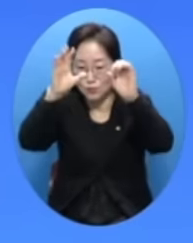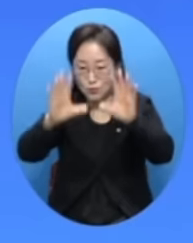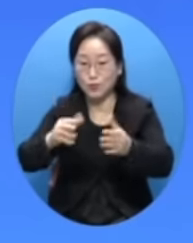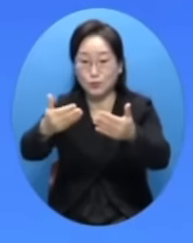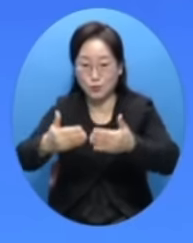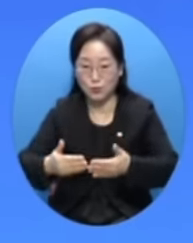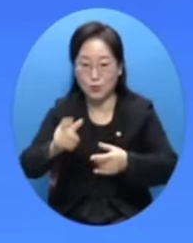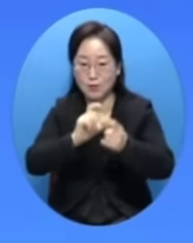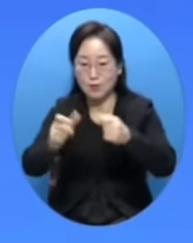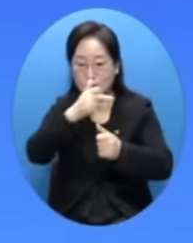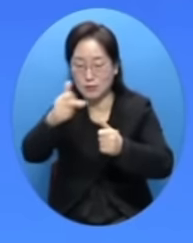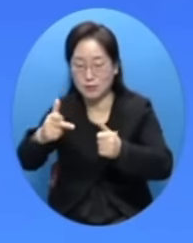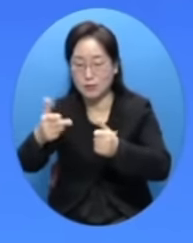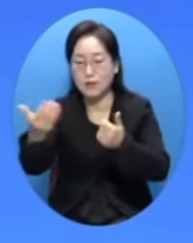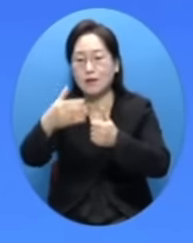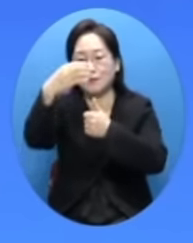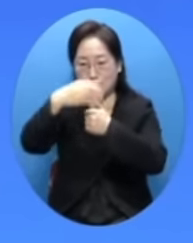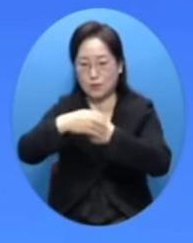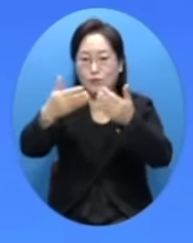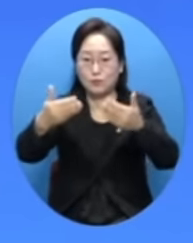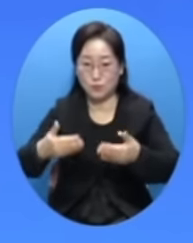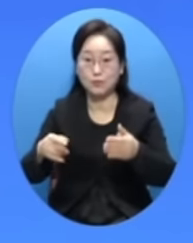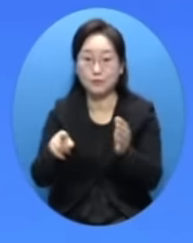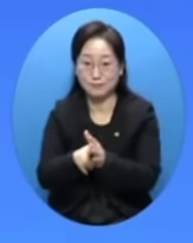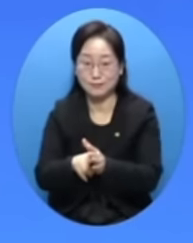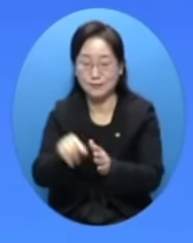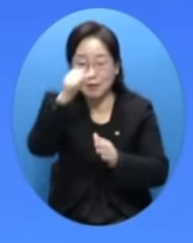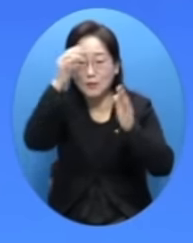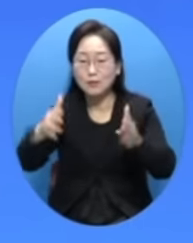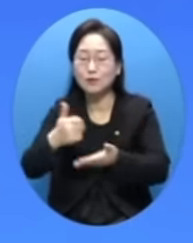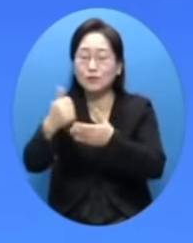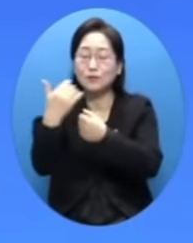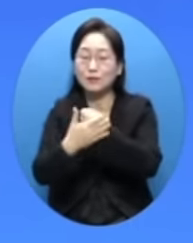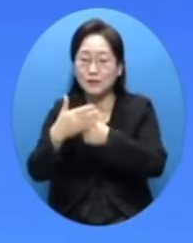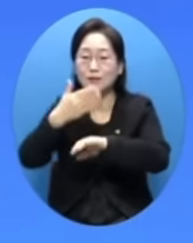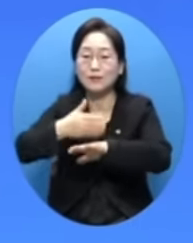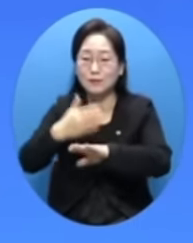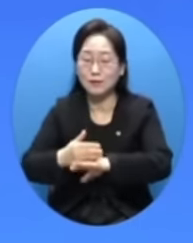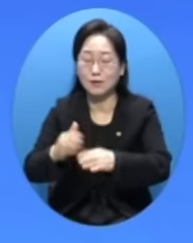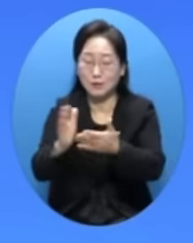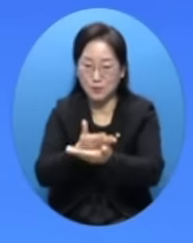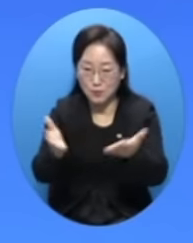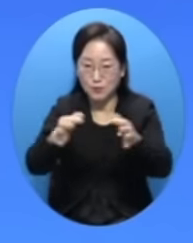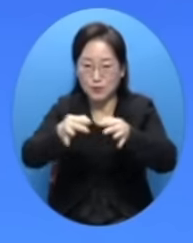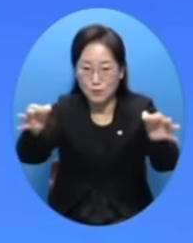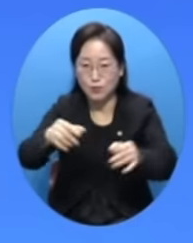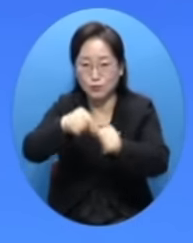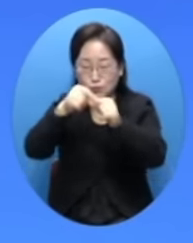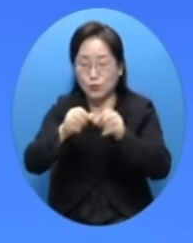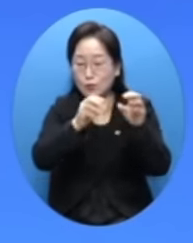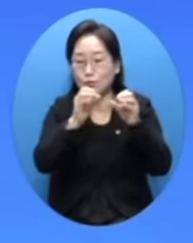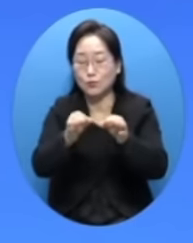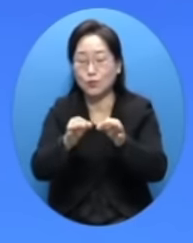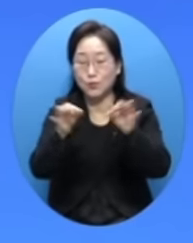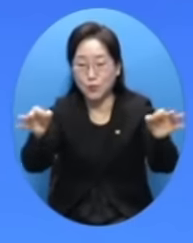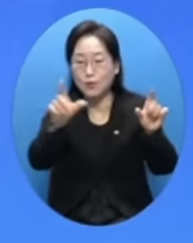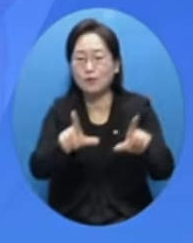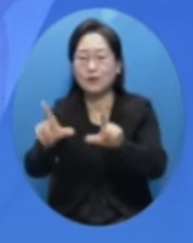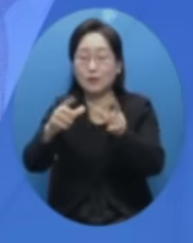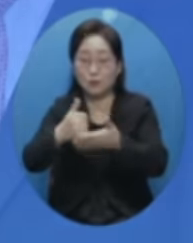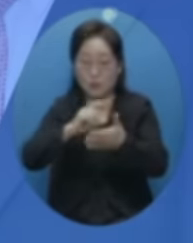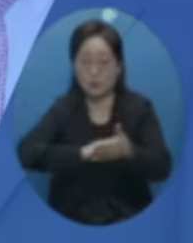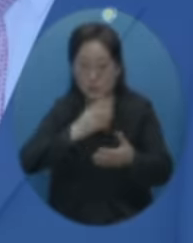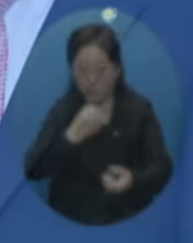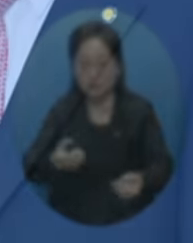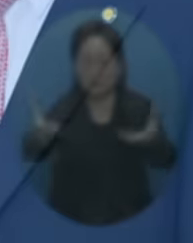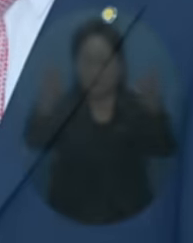우리에게 내려줄 줄을 믿습니다 아멘 한평생 주님의 은혜 감사하면서 베풀고 나누고 구제하고 선교하며 살아가는 여러분 모다 되기를 주님